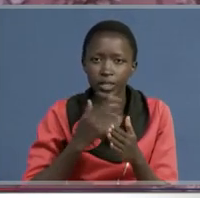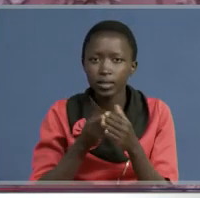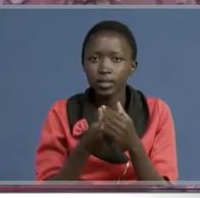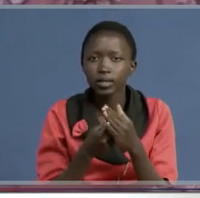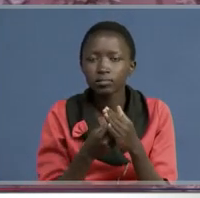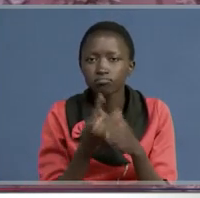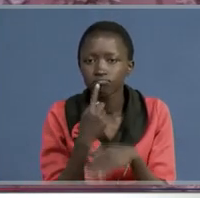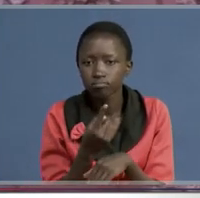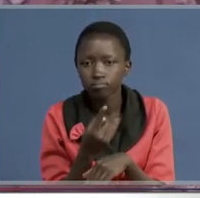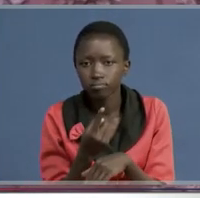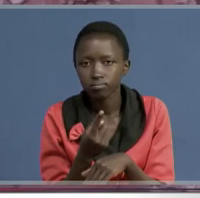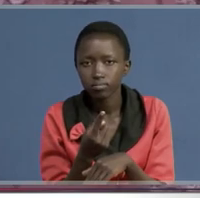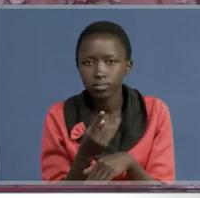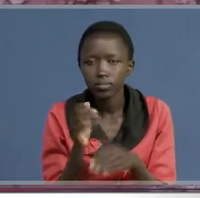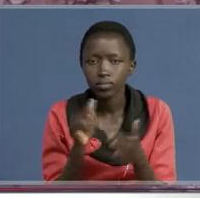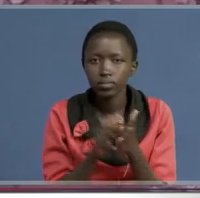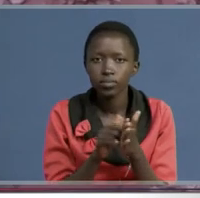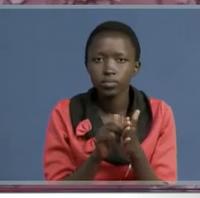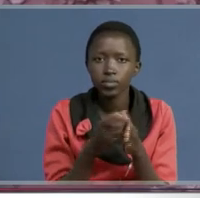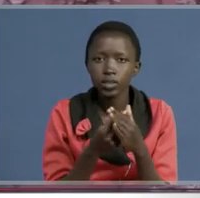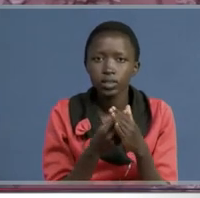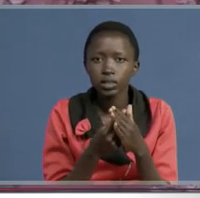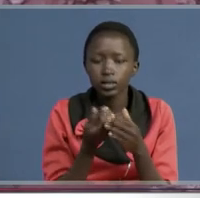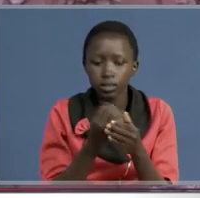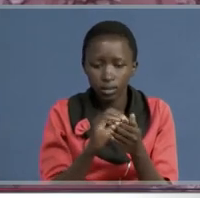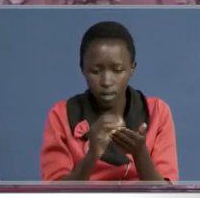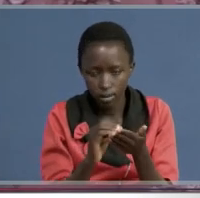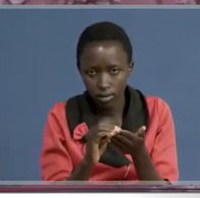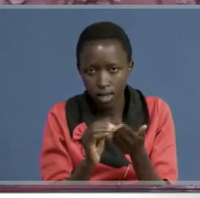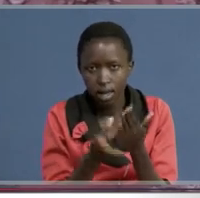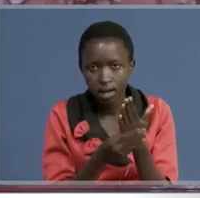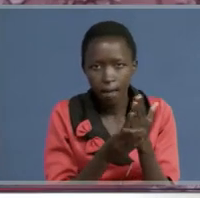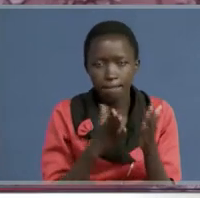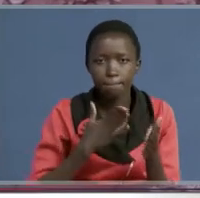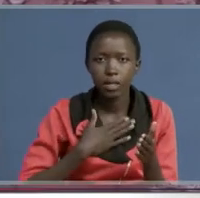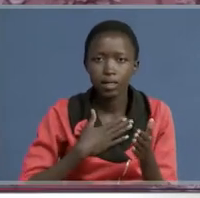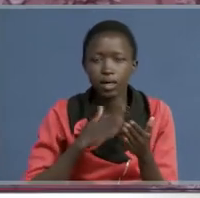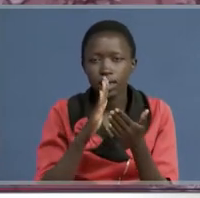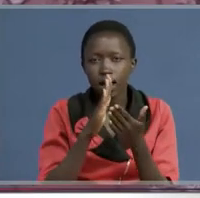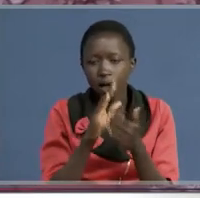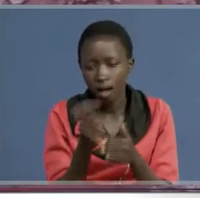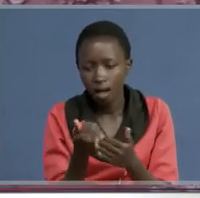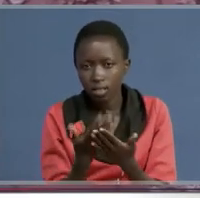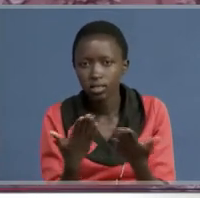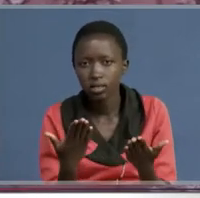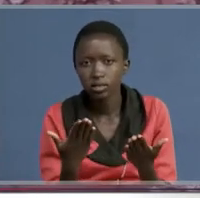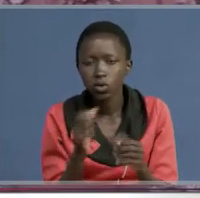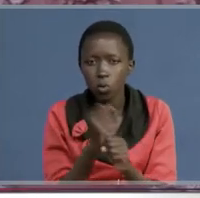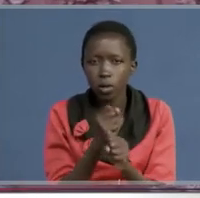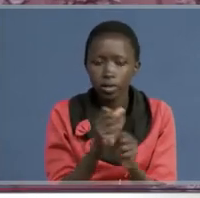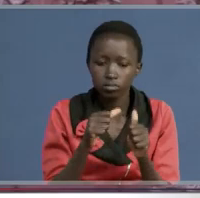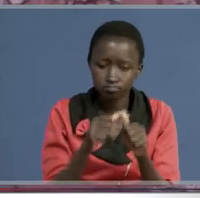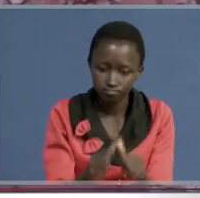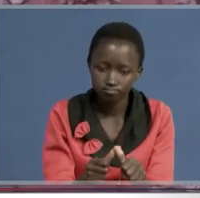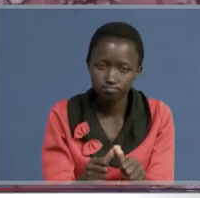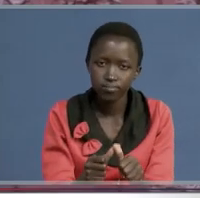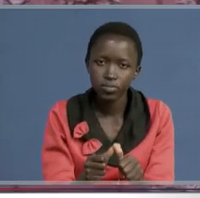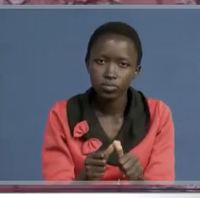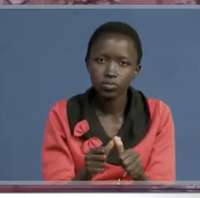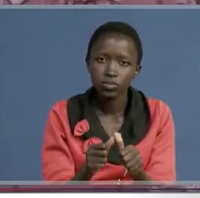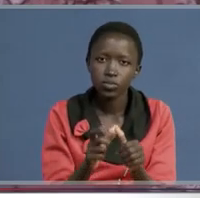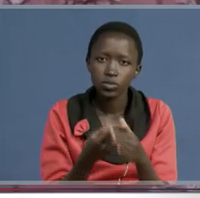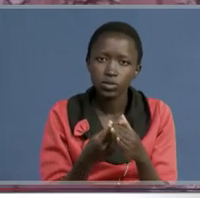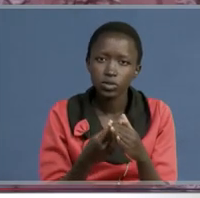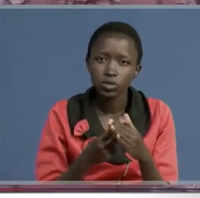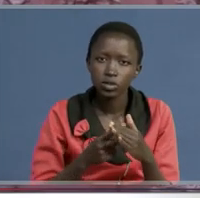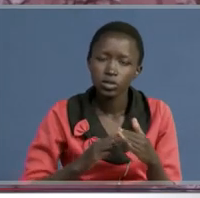Akamwambia ndio hiyo. Wakaeka jina langu. Jambo lingine akasema still working where the stomach will